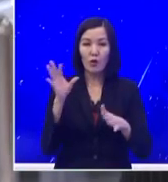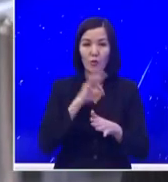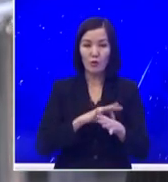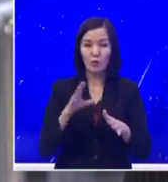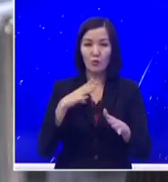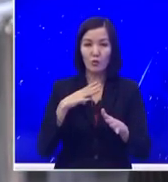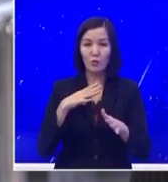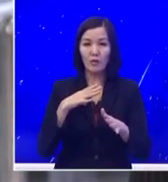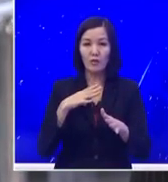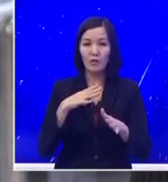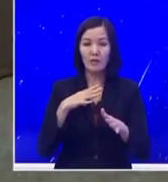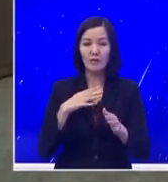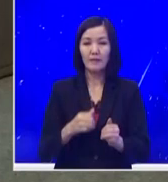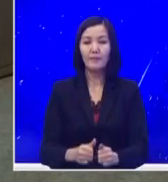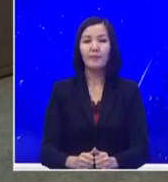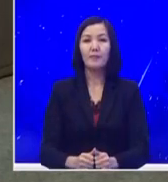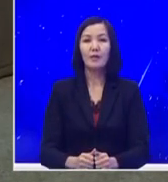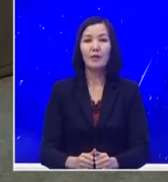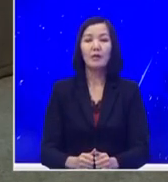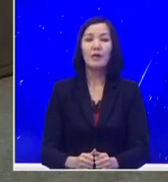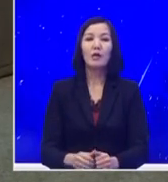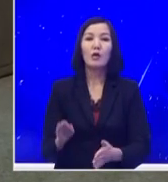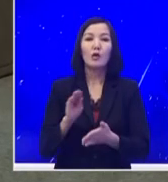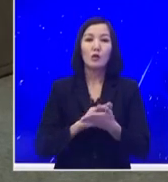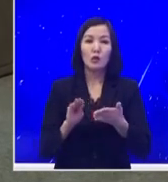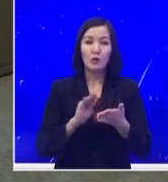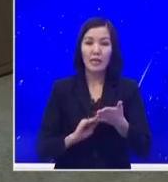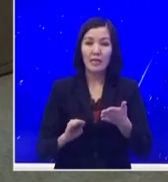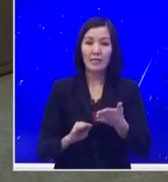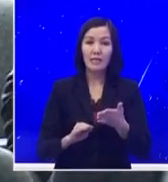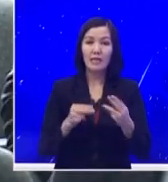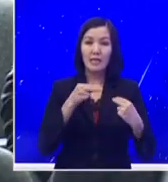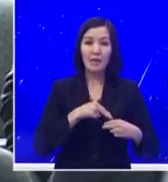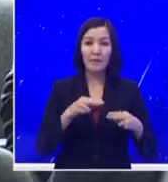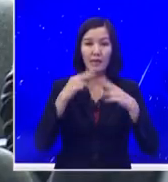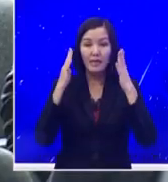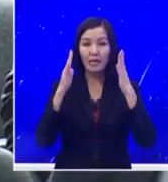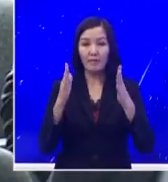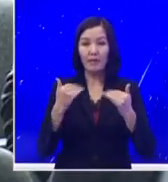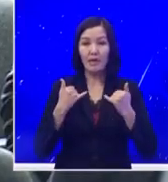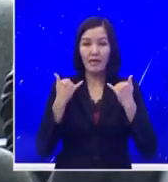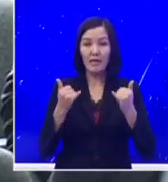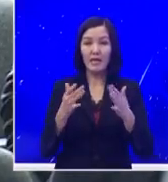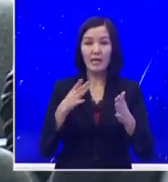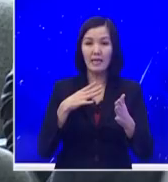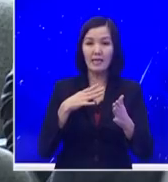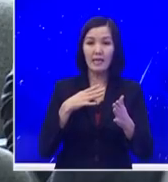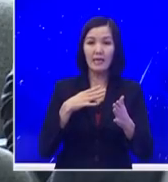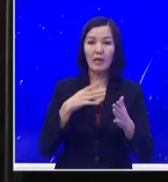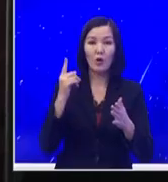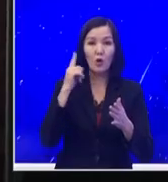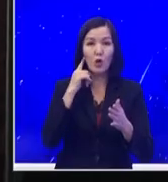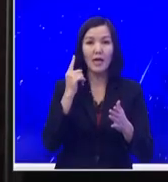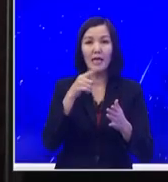қосу деп ойлаймын. Бұл күні баспасөз хатшыларының да еңбегі еленді. Халықтың көзі, құлағы, хәм тілі саналып,